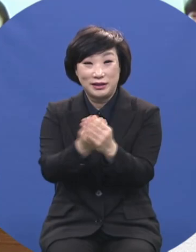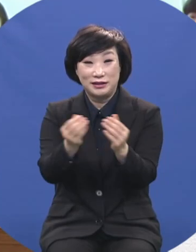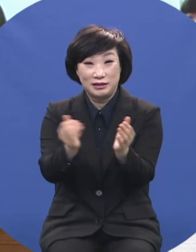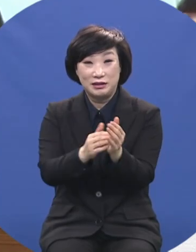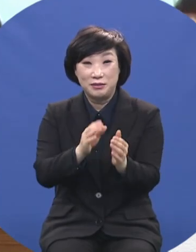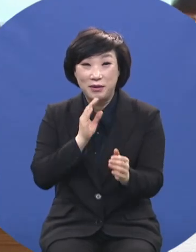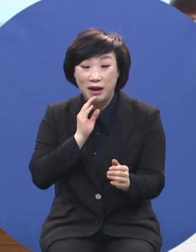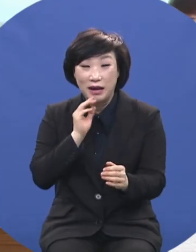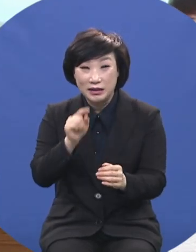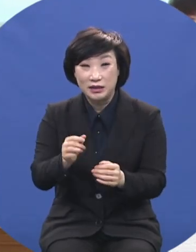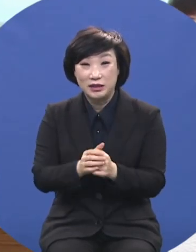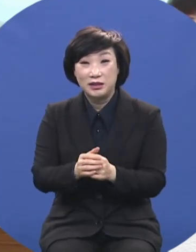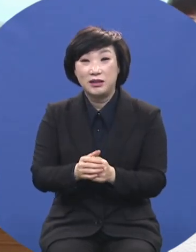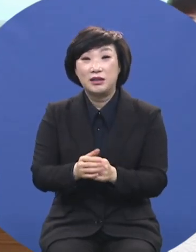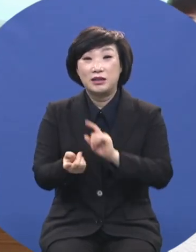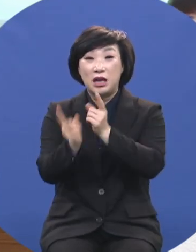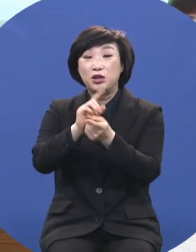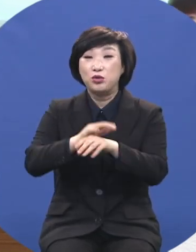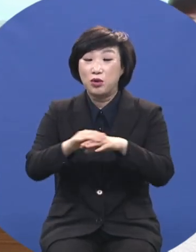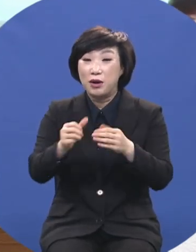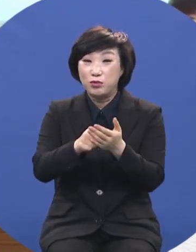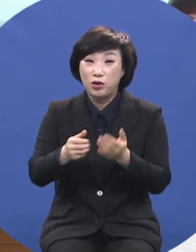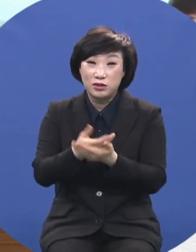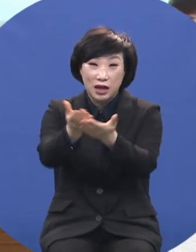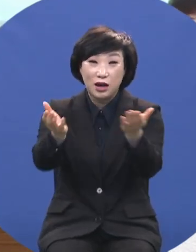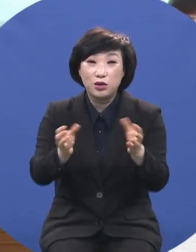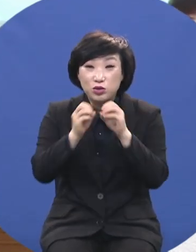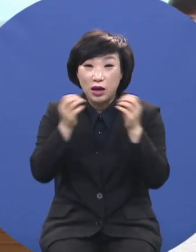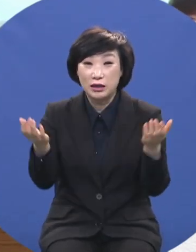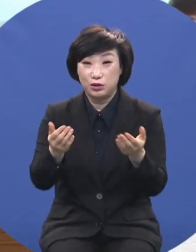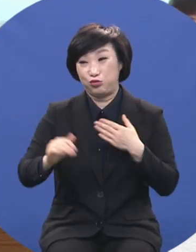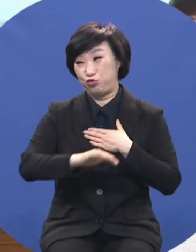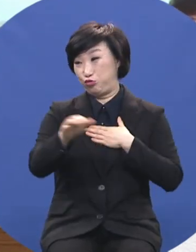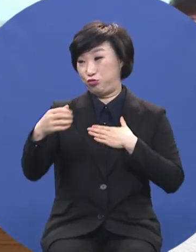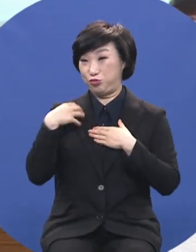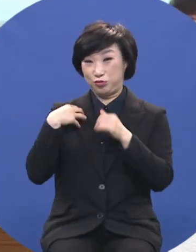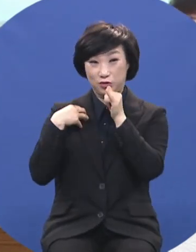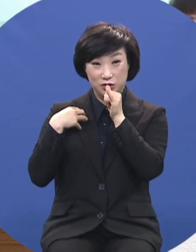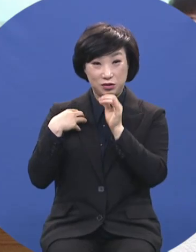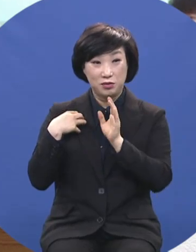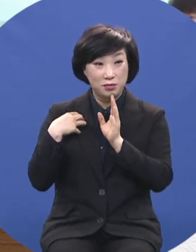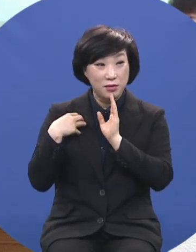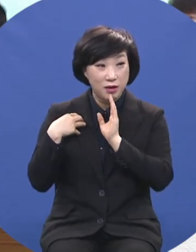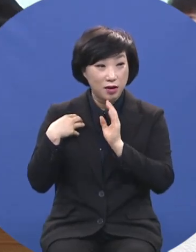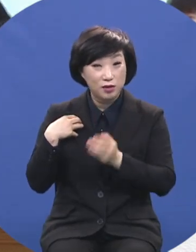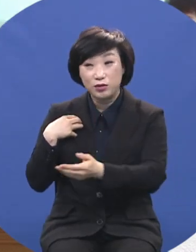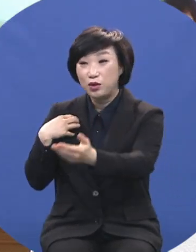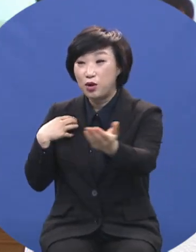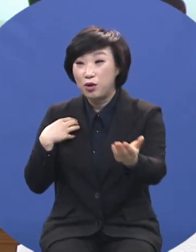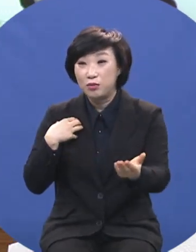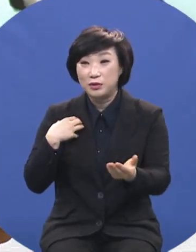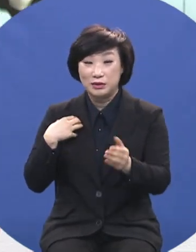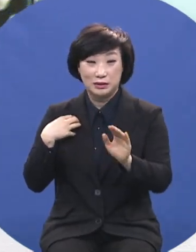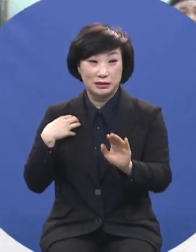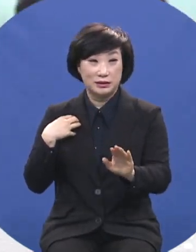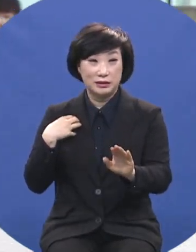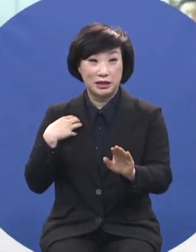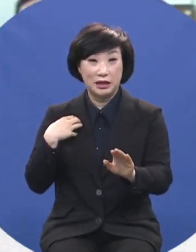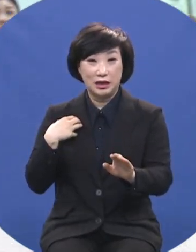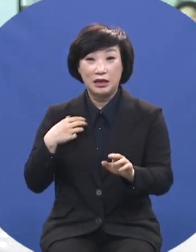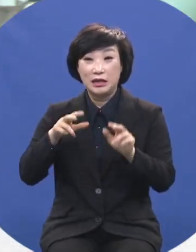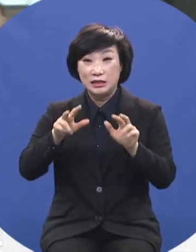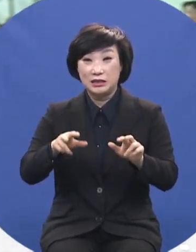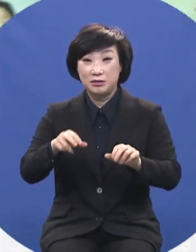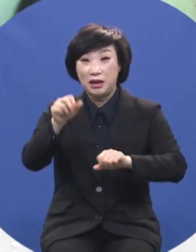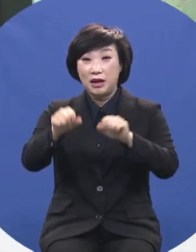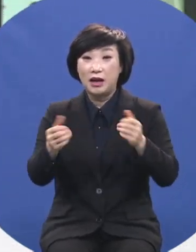대속물로 준 소식을 전하는 일은 우리가 완성해야 되는데, 여러분 그 지금